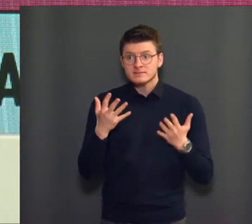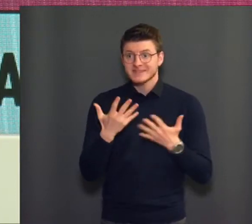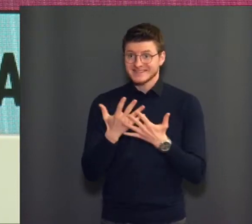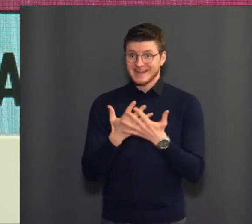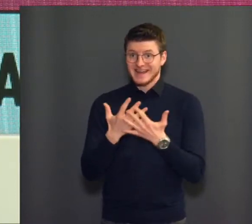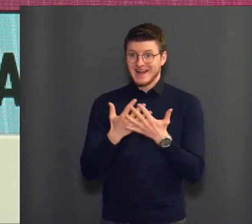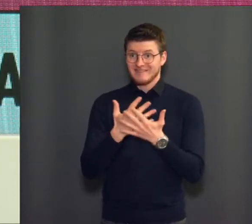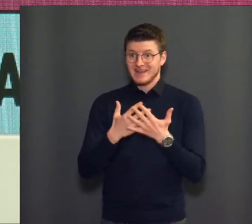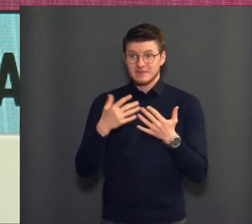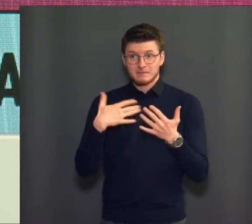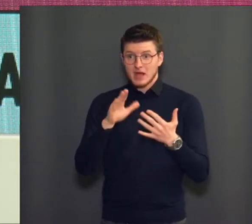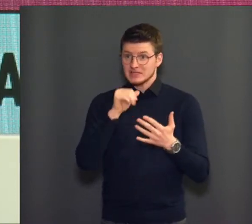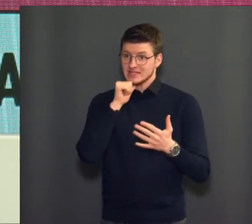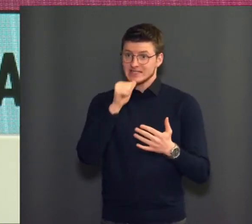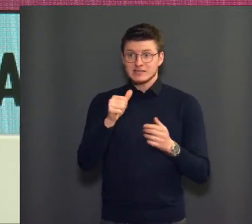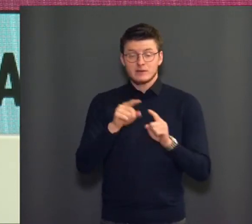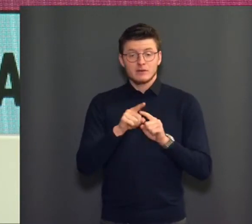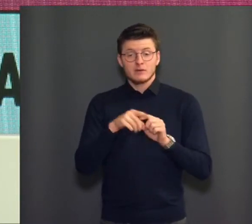beneden kiezen.